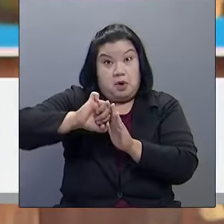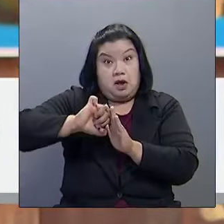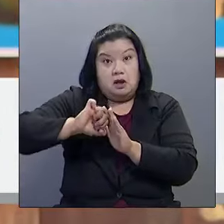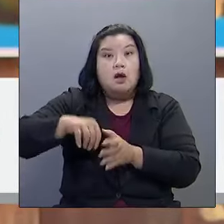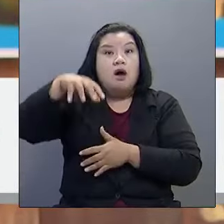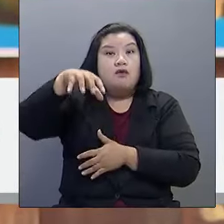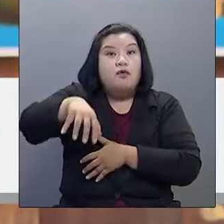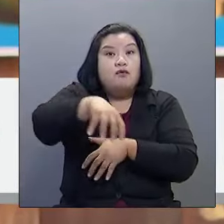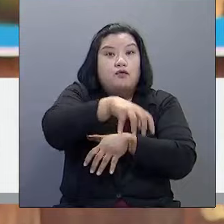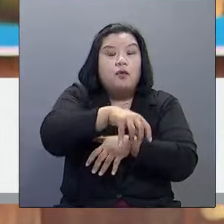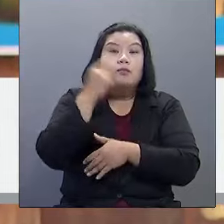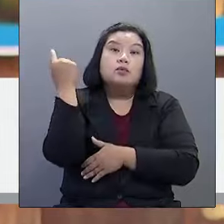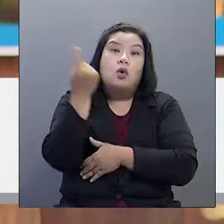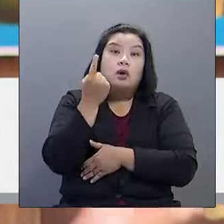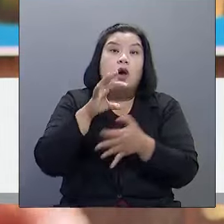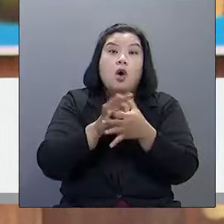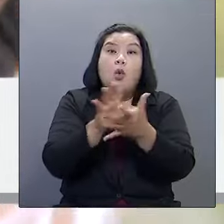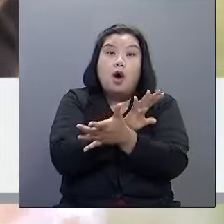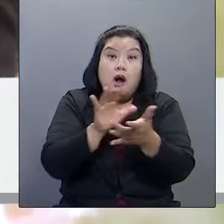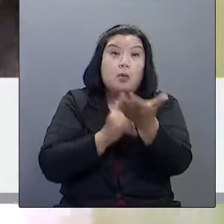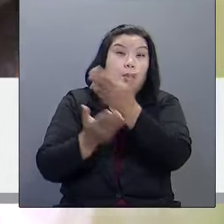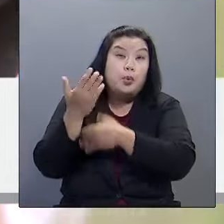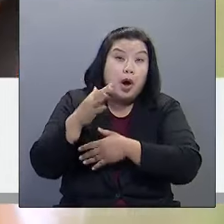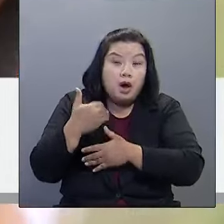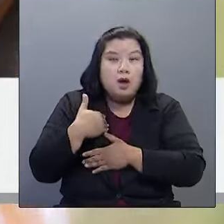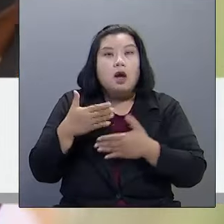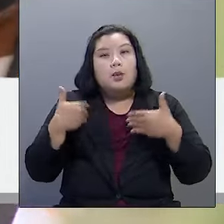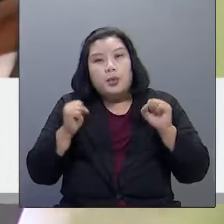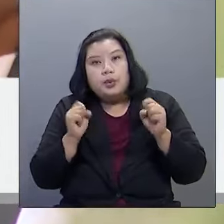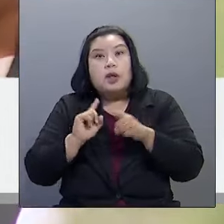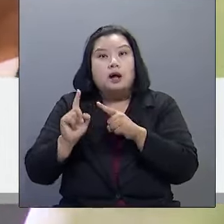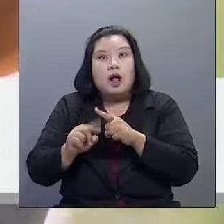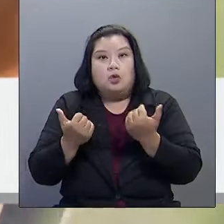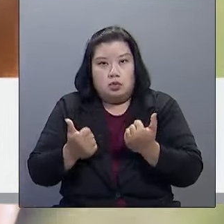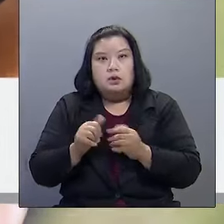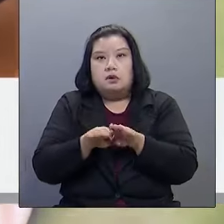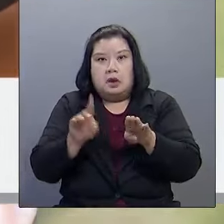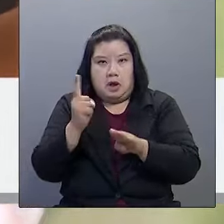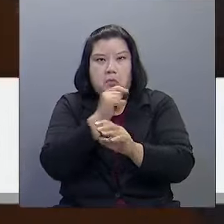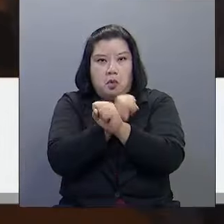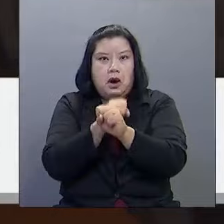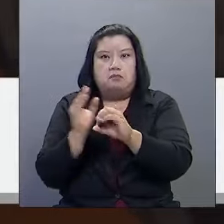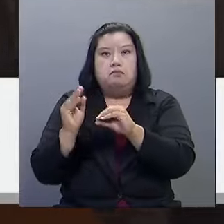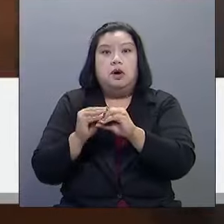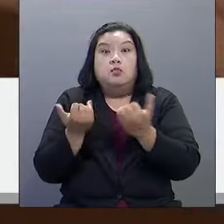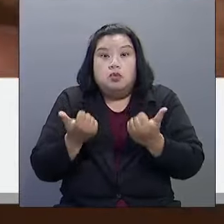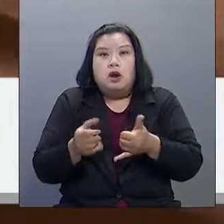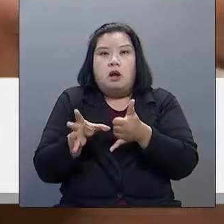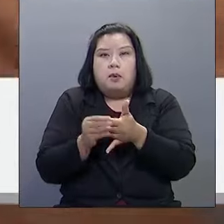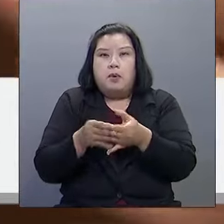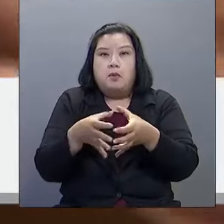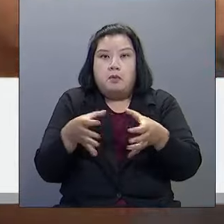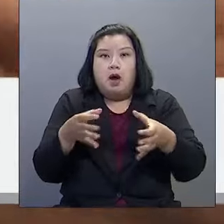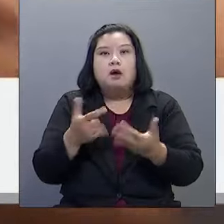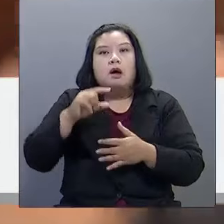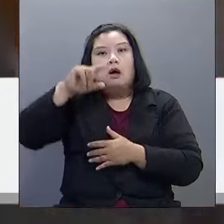ธรรมชาติกลับมาใช้มาตรการป้องกันการแพร่ระบาดของเชื้อโควิดอีกครั้งค่ะหลังพบผู้ติดเชื้อเพิ่มสูงขึ้นและใน